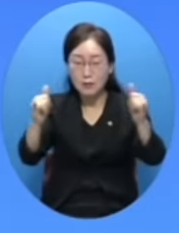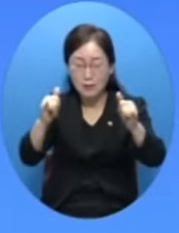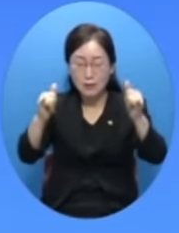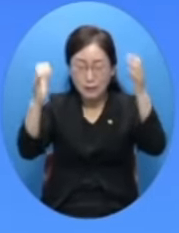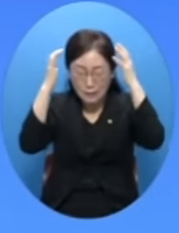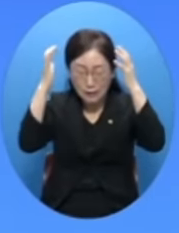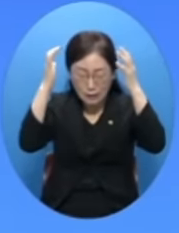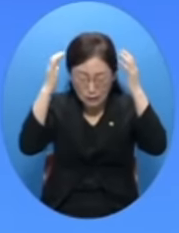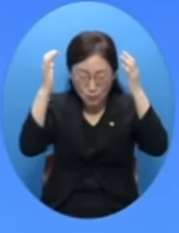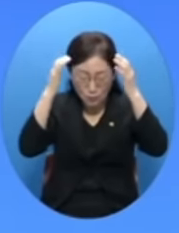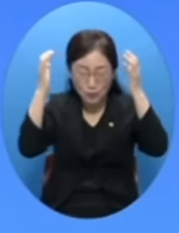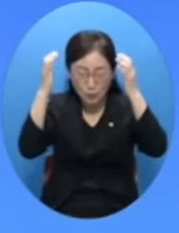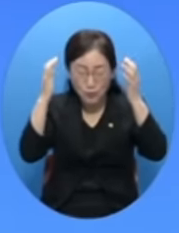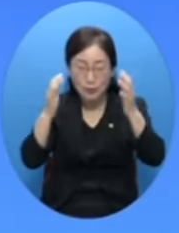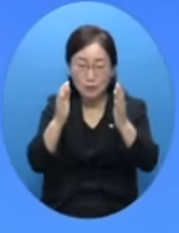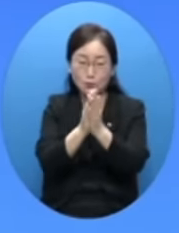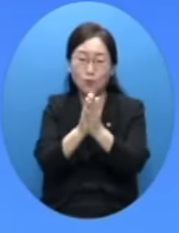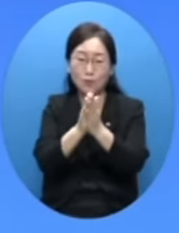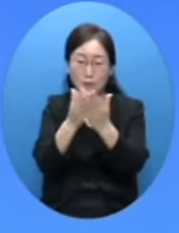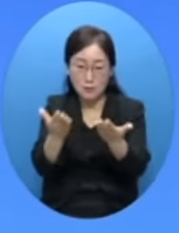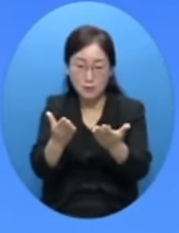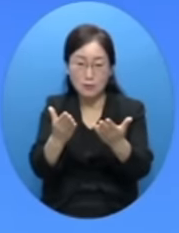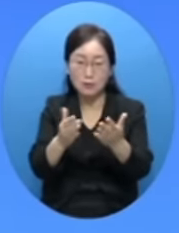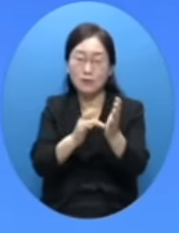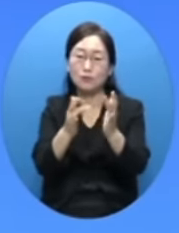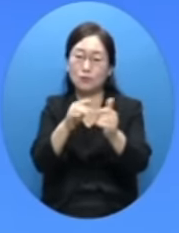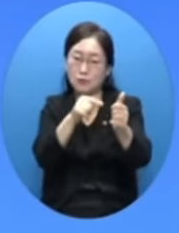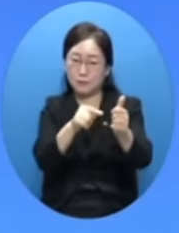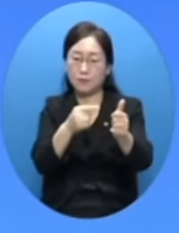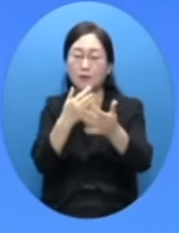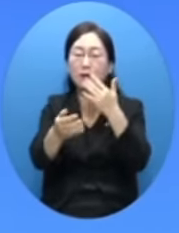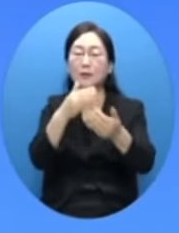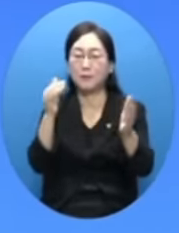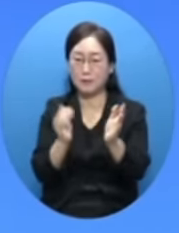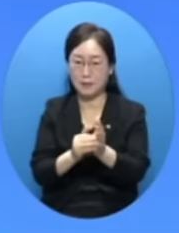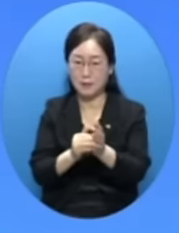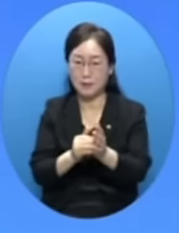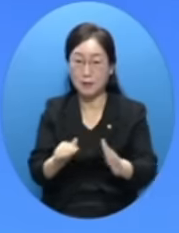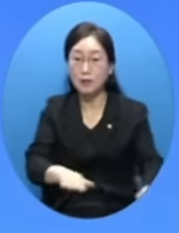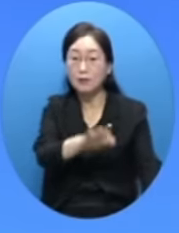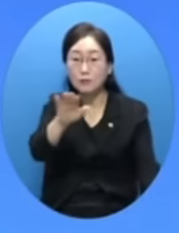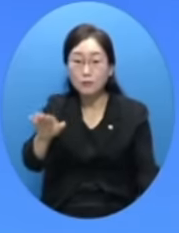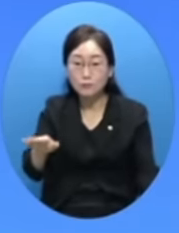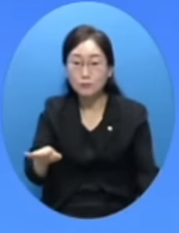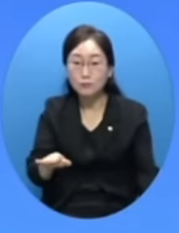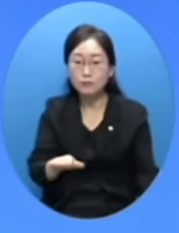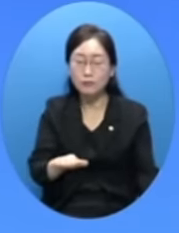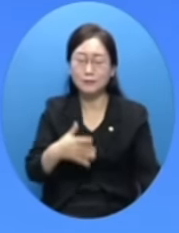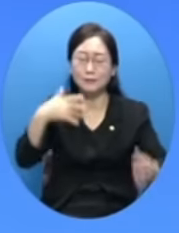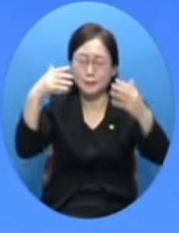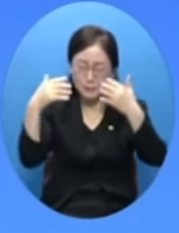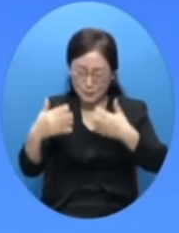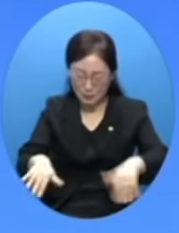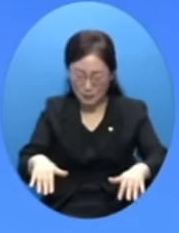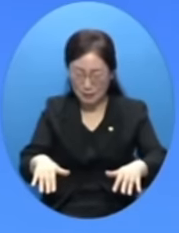주님 친히 경험하신 것입니다. 그래서 우리의 연약함을